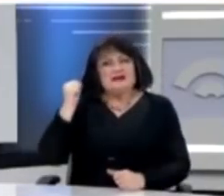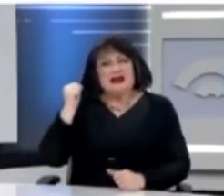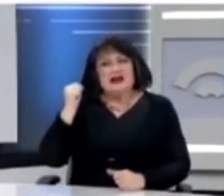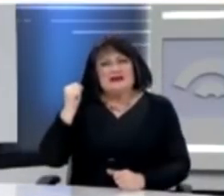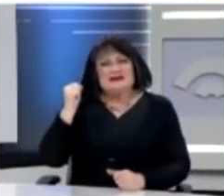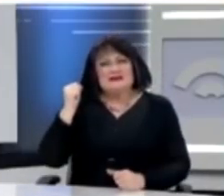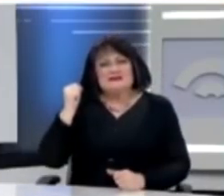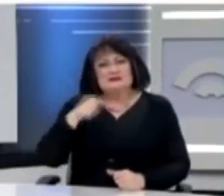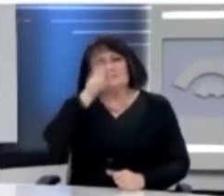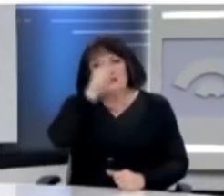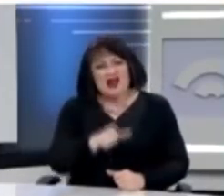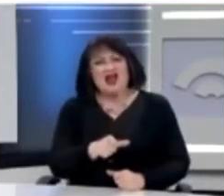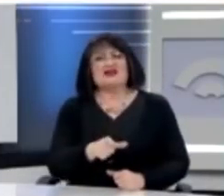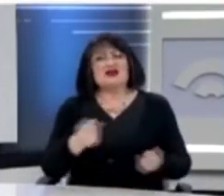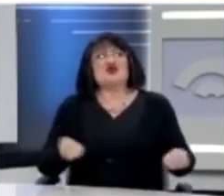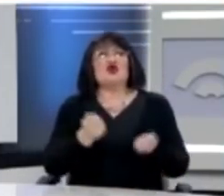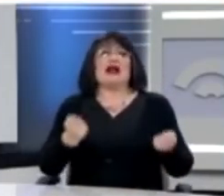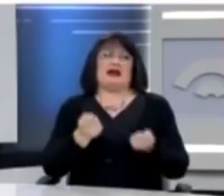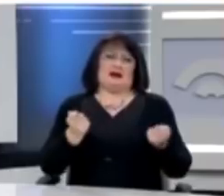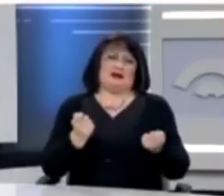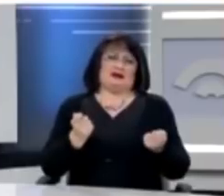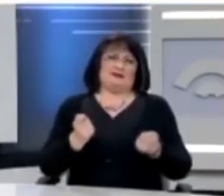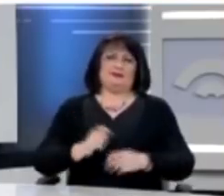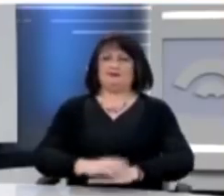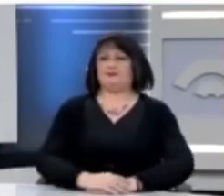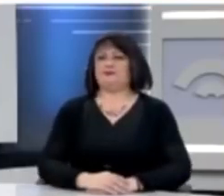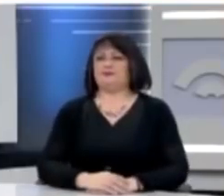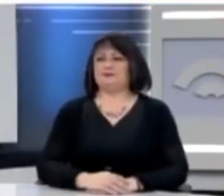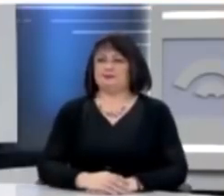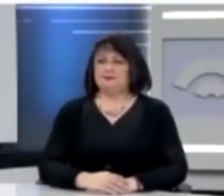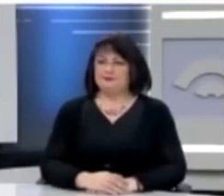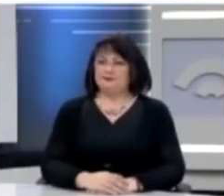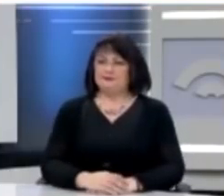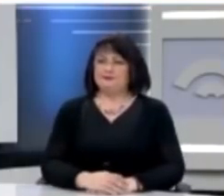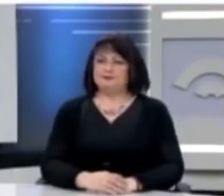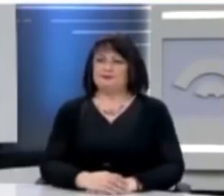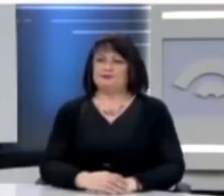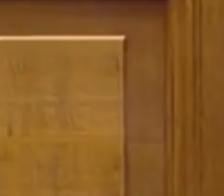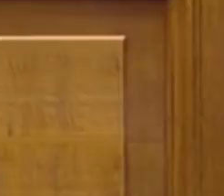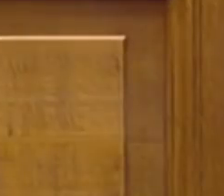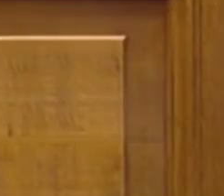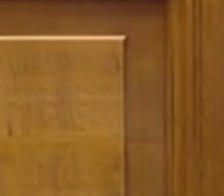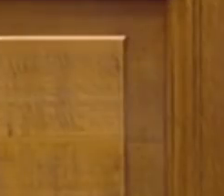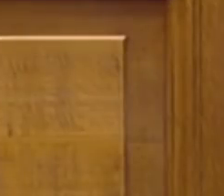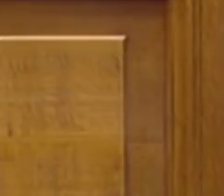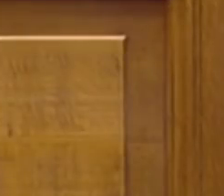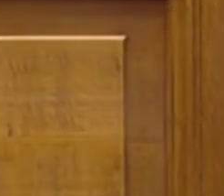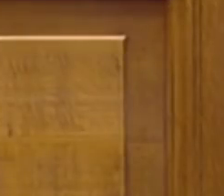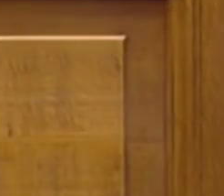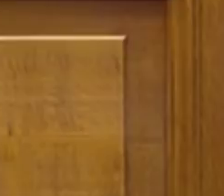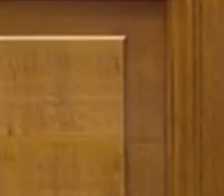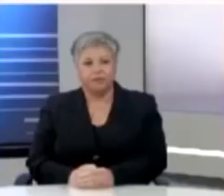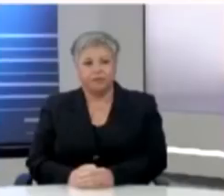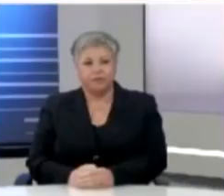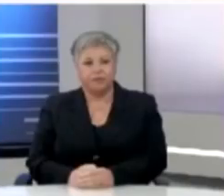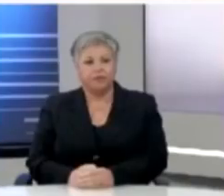οποίο έχετε παίξει πρωταγωνιστικό ρόλο. Επιχειρείτε να κόψετε και τους δεσμούς των εργαζομένων μεταξύ τους.